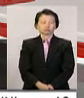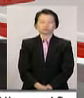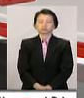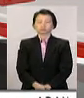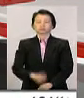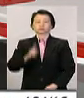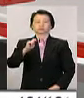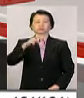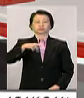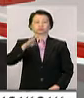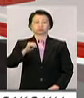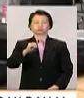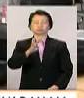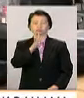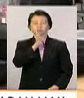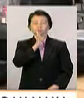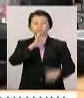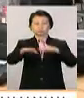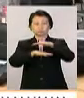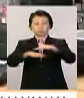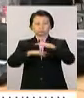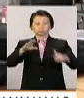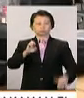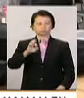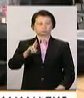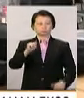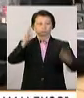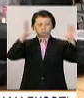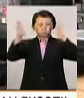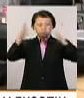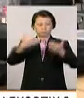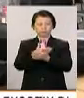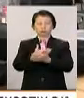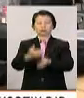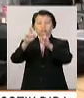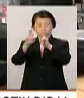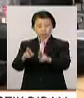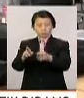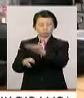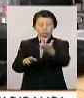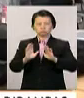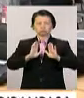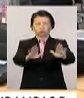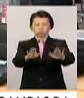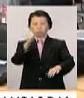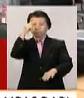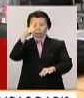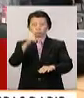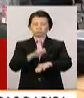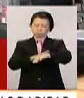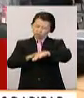Timbalan Perdana Menteri menekankan di bawah era Malaysia Baru, rakyat negara ini sama sekali menolak fahaman